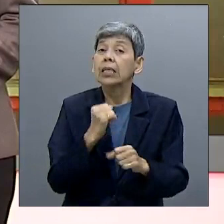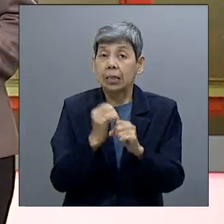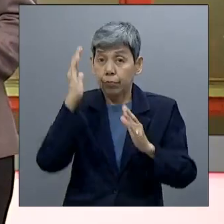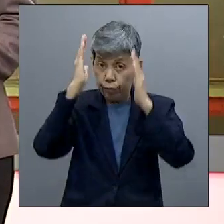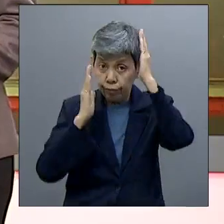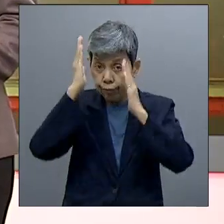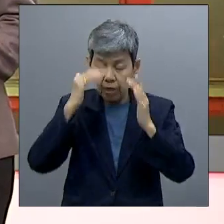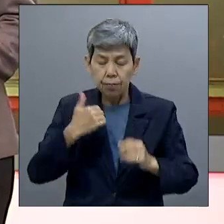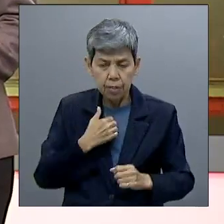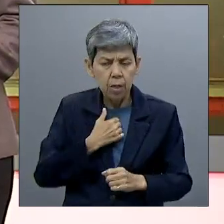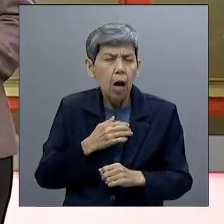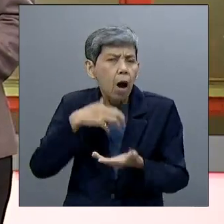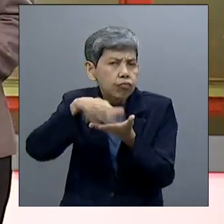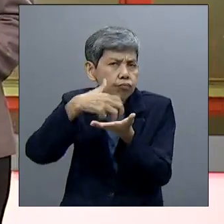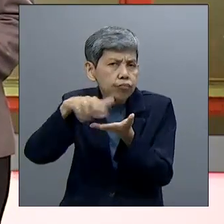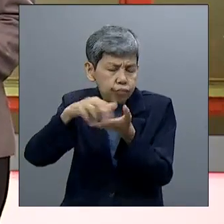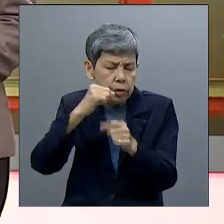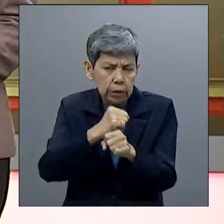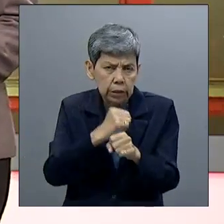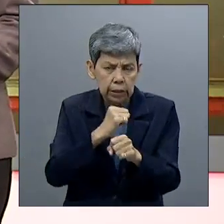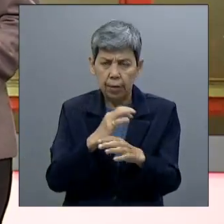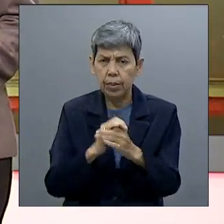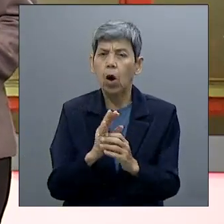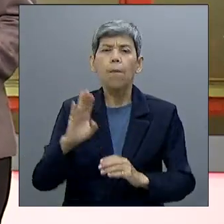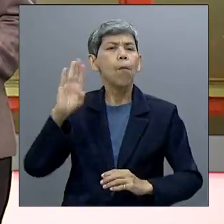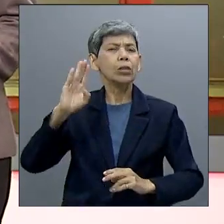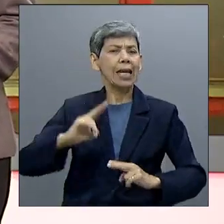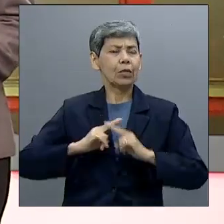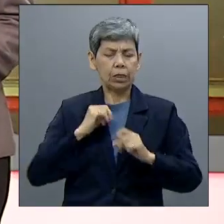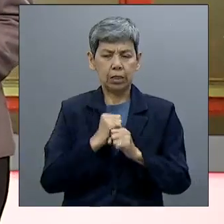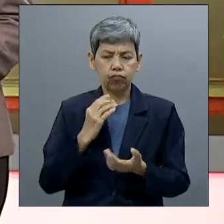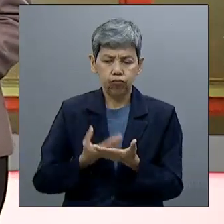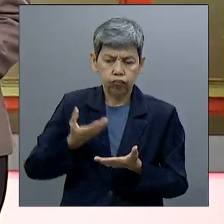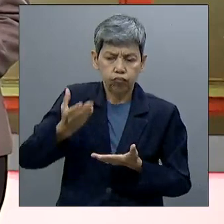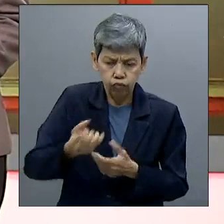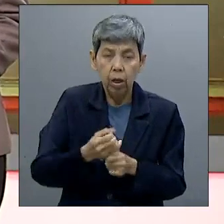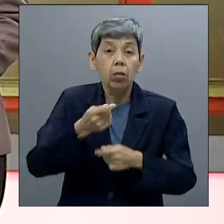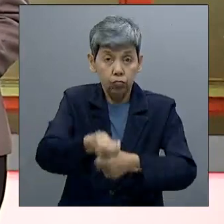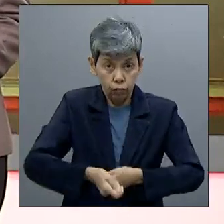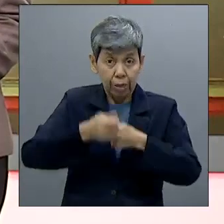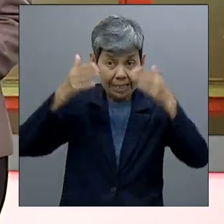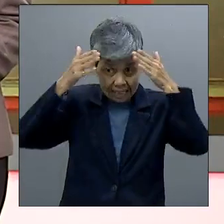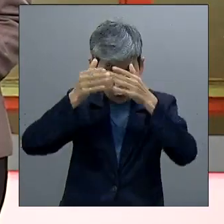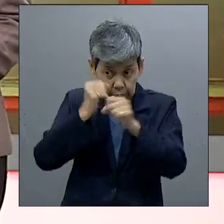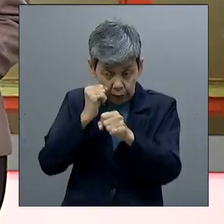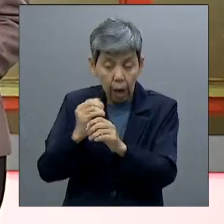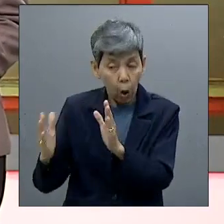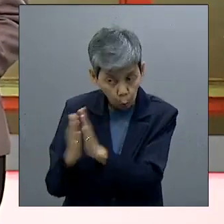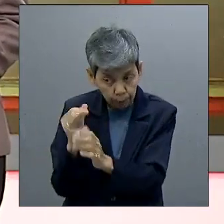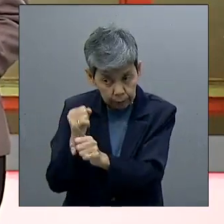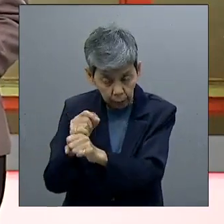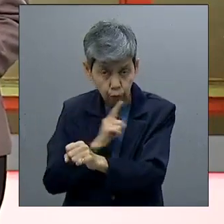มาเลเซียเองก็มีการเปิดเผยแผนการในการผลักดันให้ภาคเอกชนที่ลงทุนด้านเกษตรกรรมในอินโดนีเซียสามารถมีส่วนร่วม